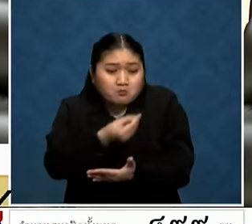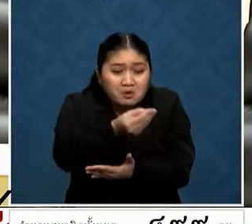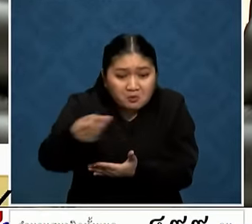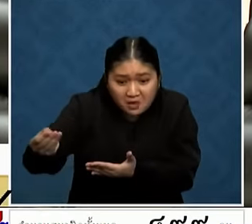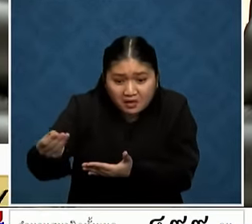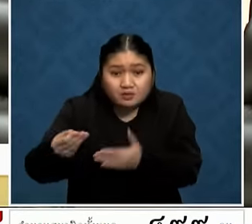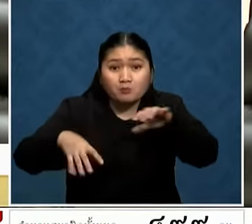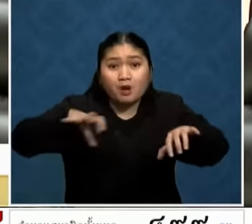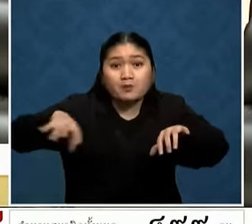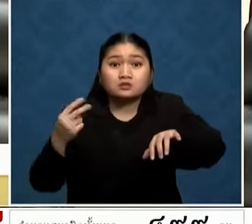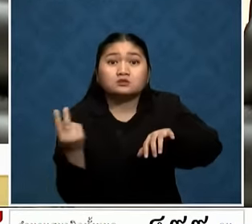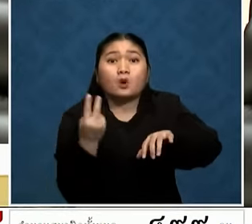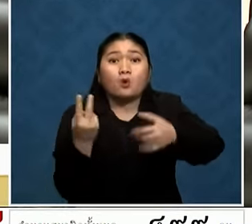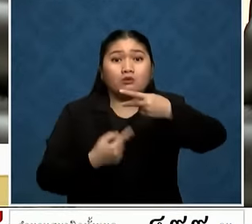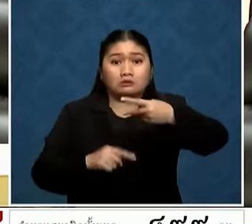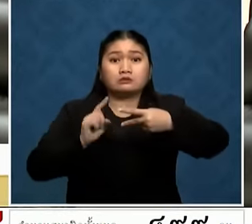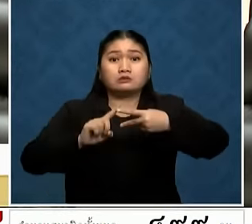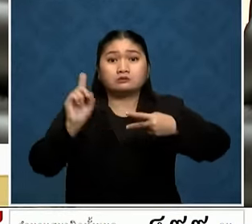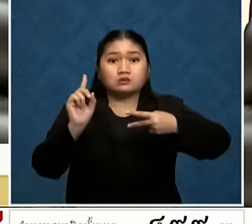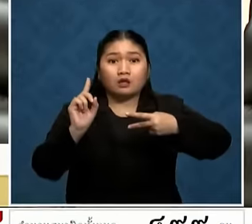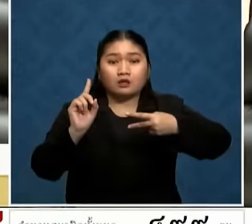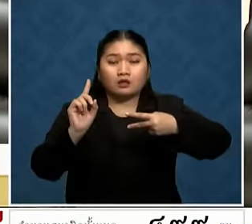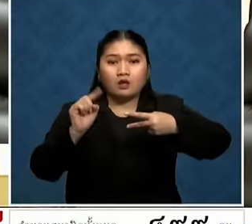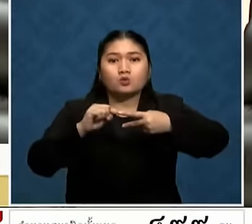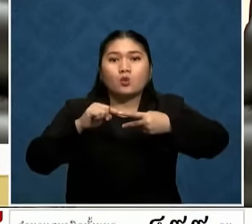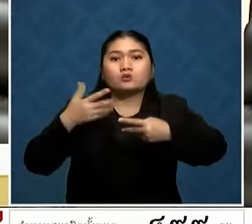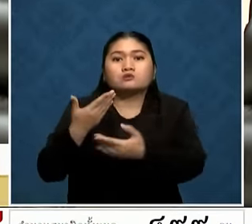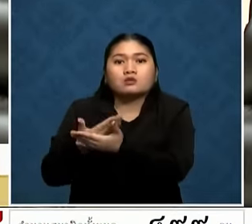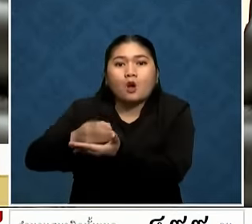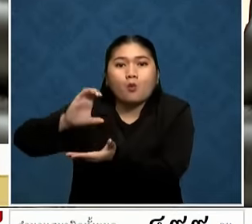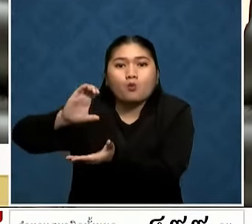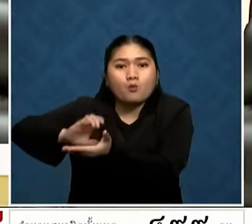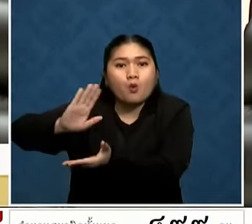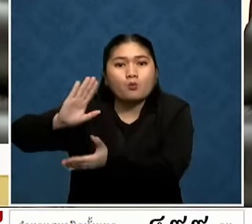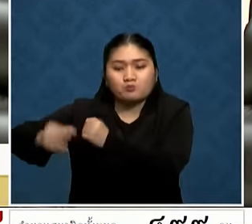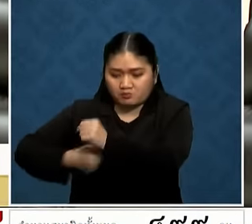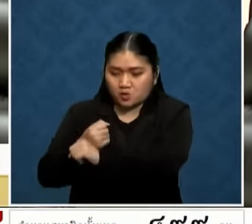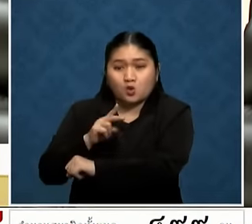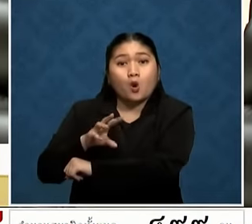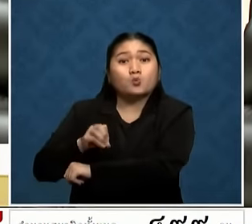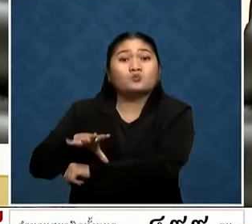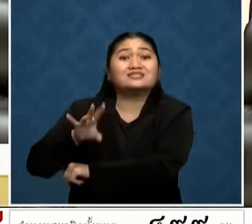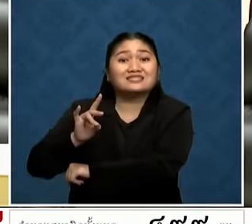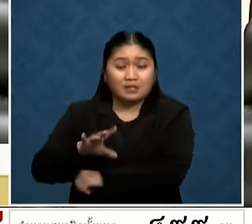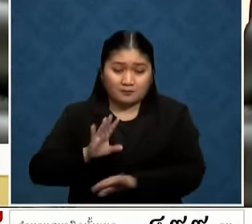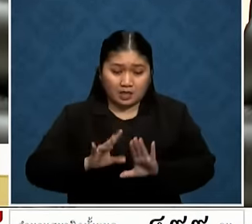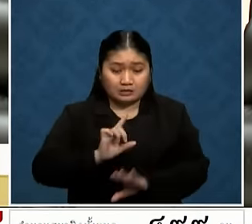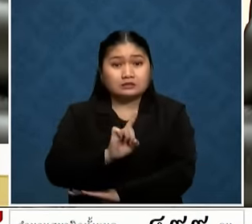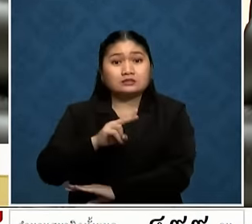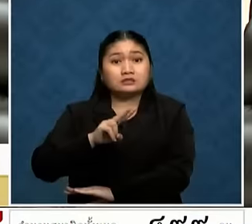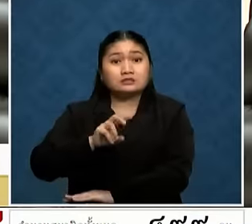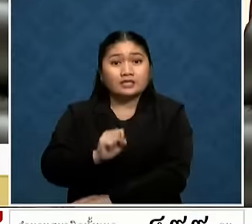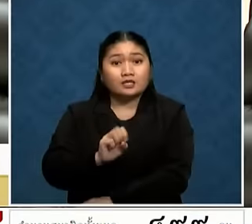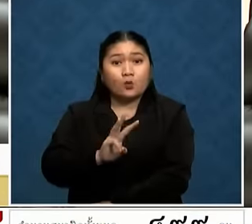2แหล่ง 1จากงบประมาณปี 6716,000